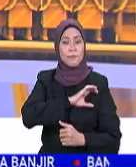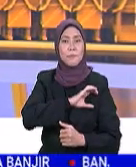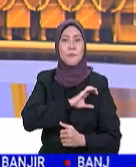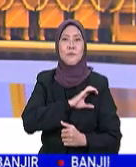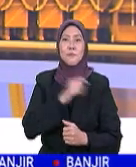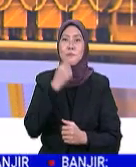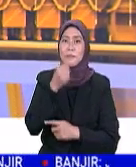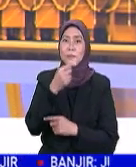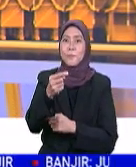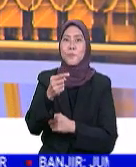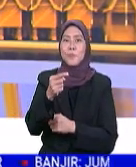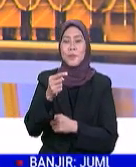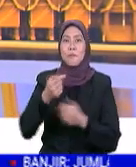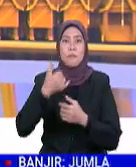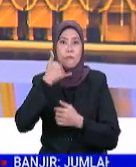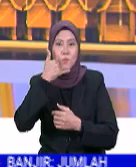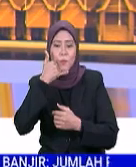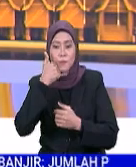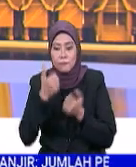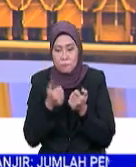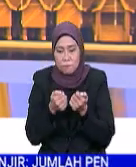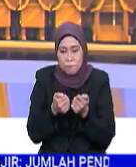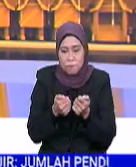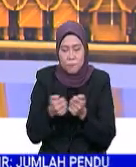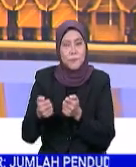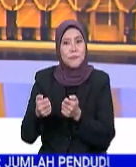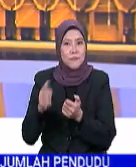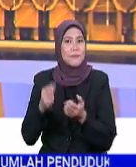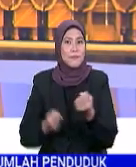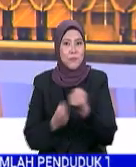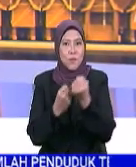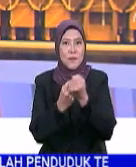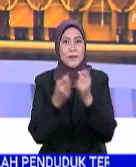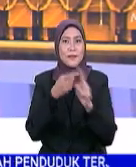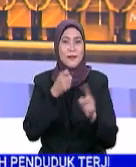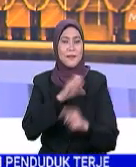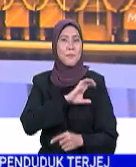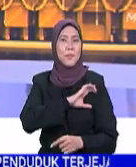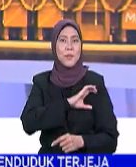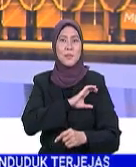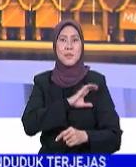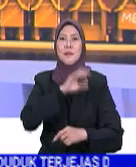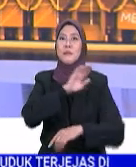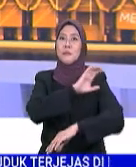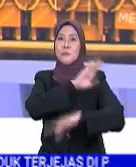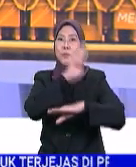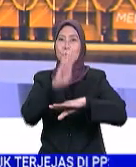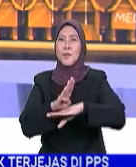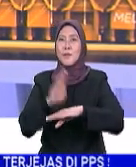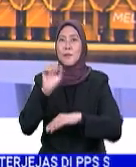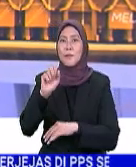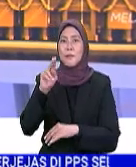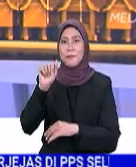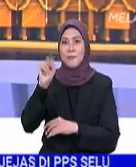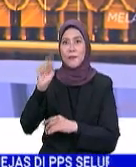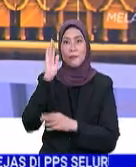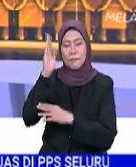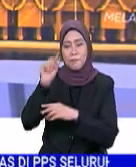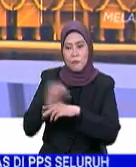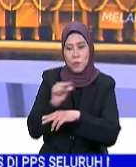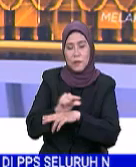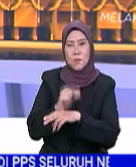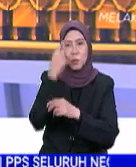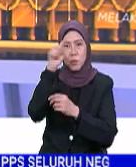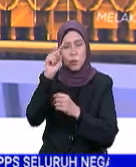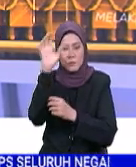tmr model Motorola fpx 2500 yang disumbangkan oleh polis diraja Malaysia pdrm Bukit aman itu akan digunakan